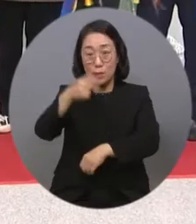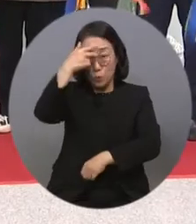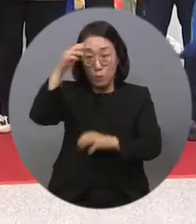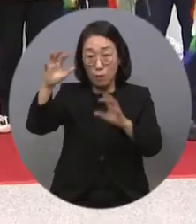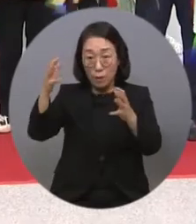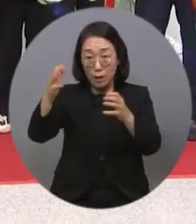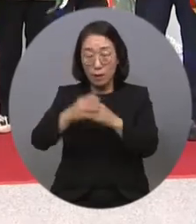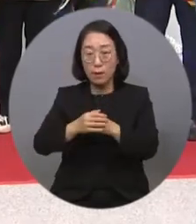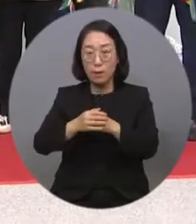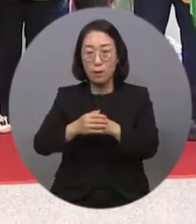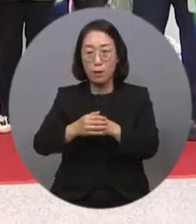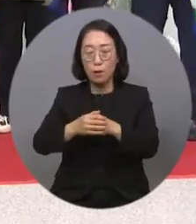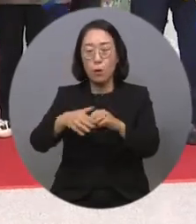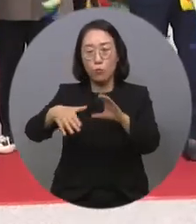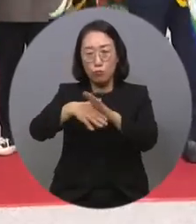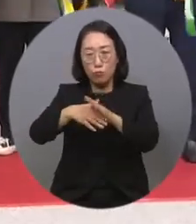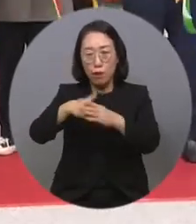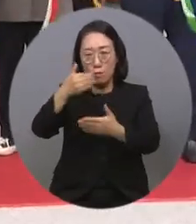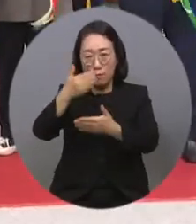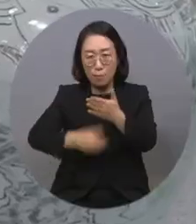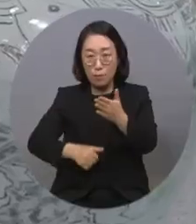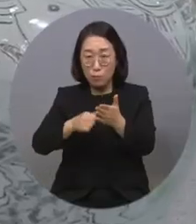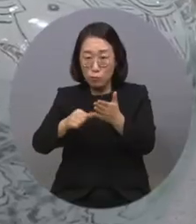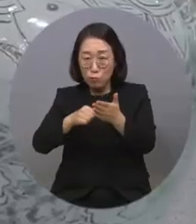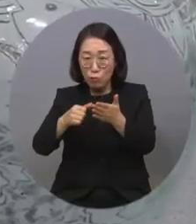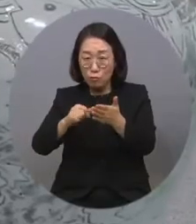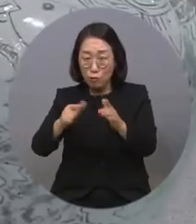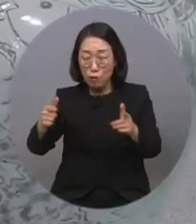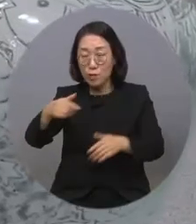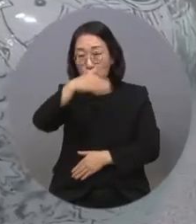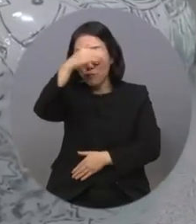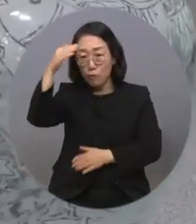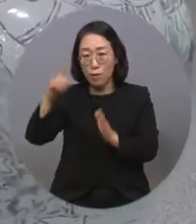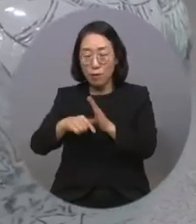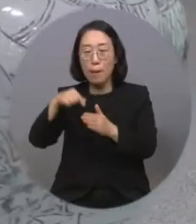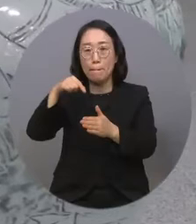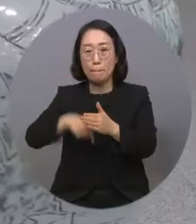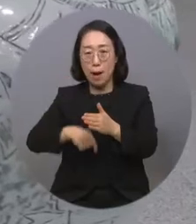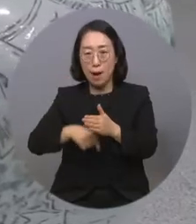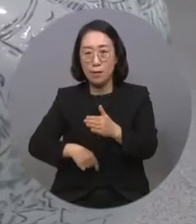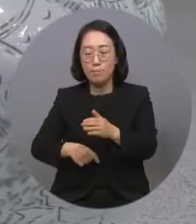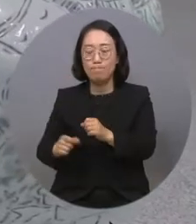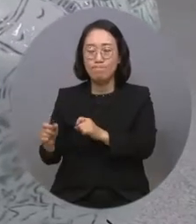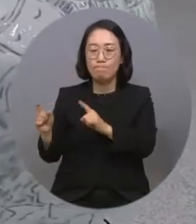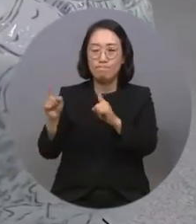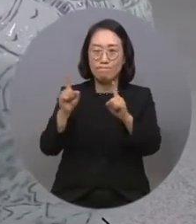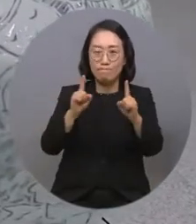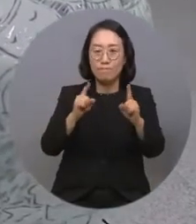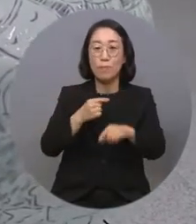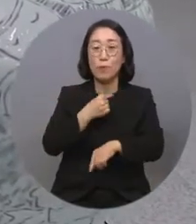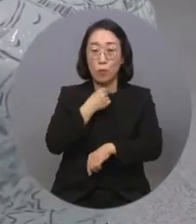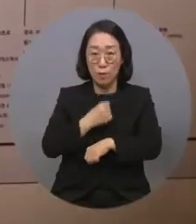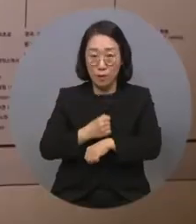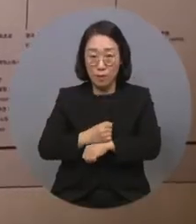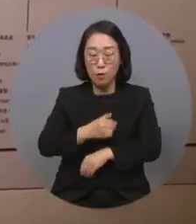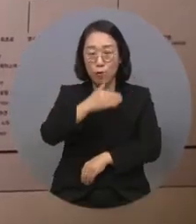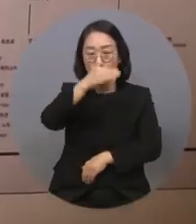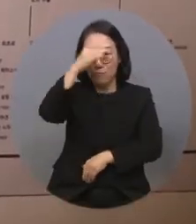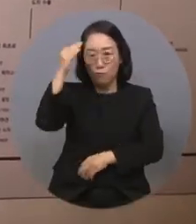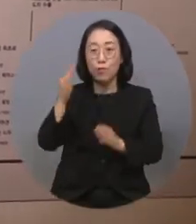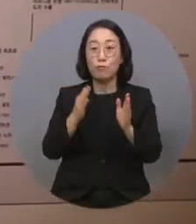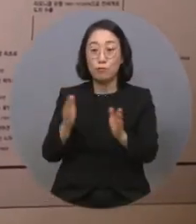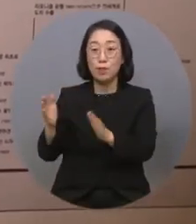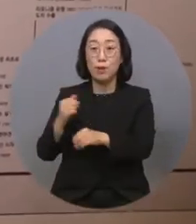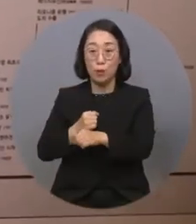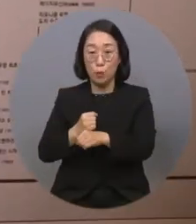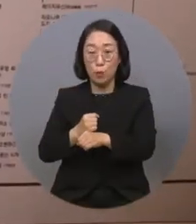왕실의 문화유산을 감상하면서 코로나19로 지친 마음이 치유되길 바라는 마음으로 전시를 준비했고